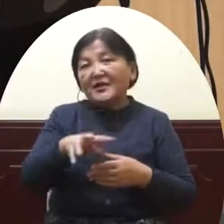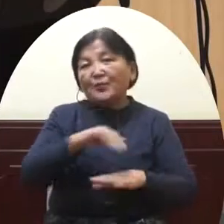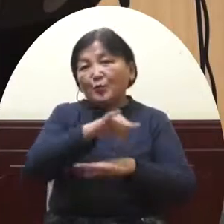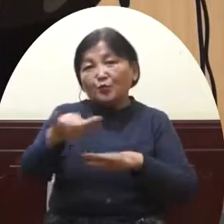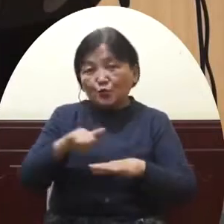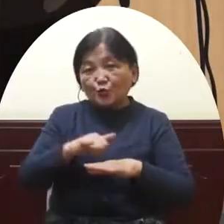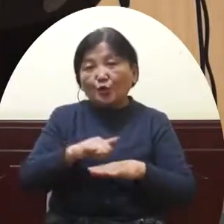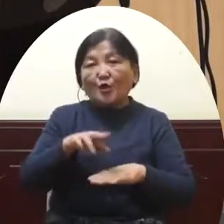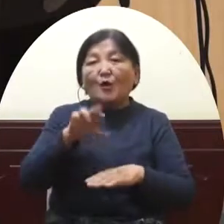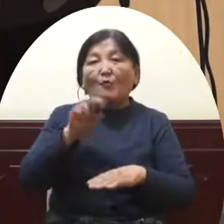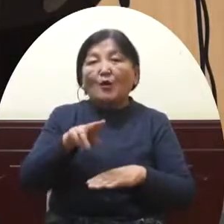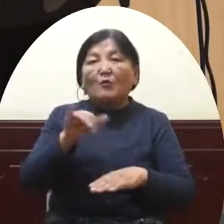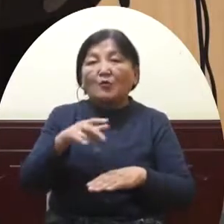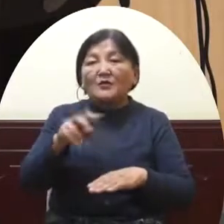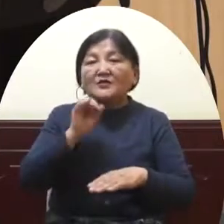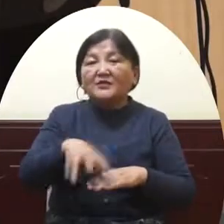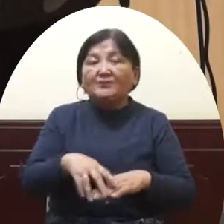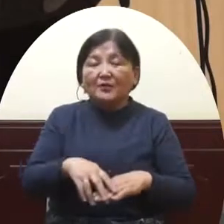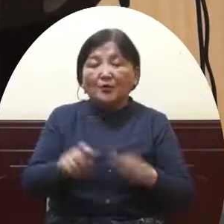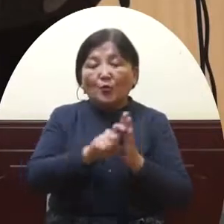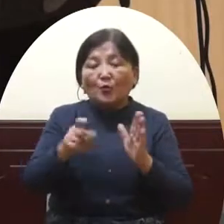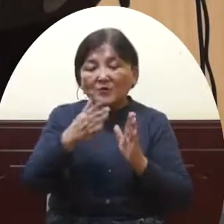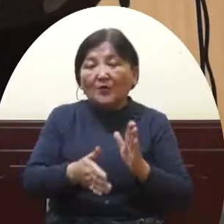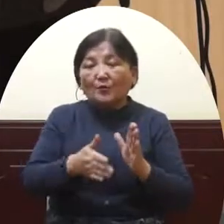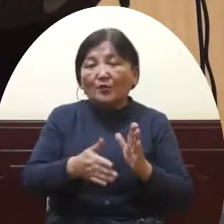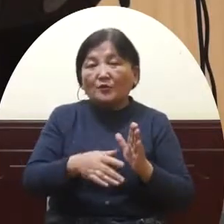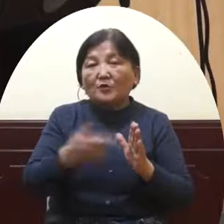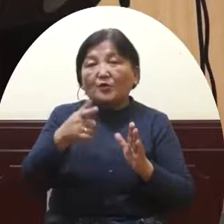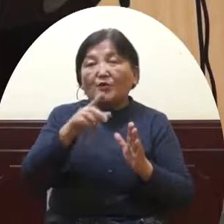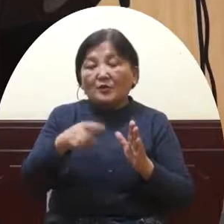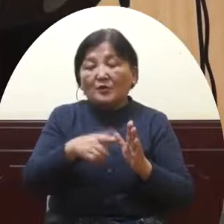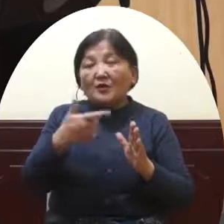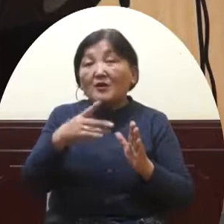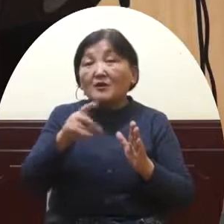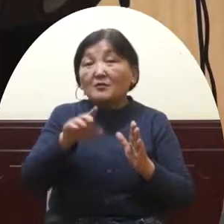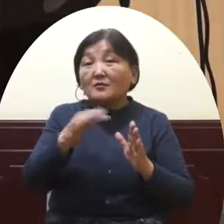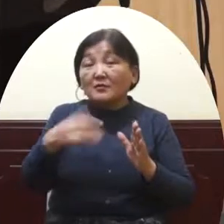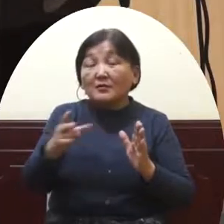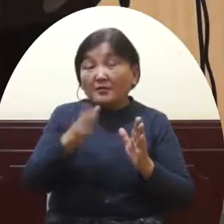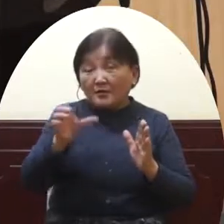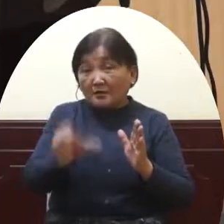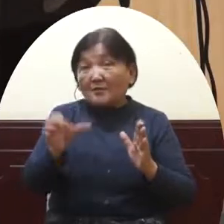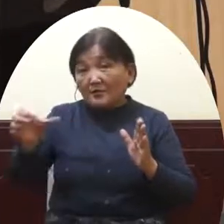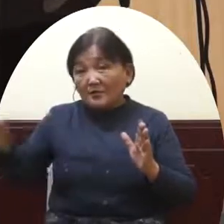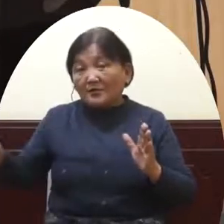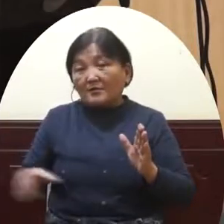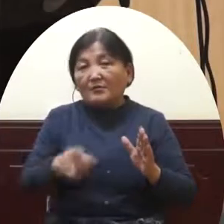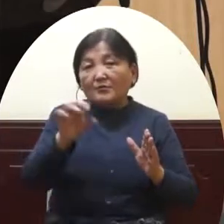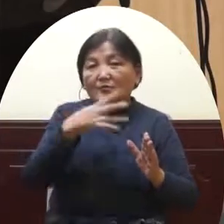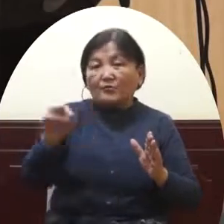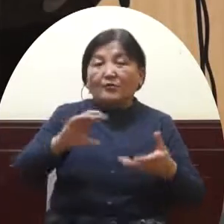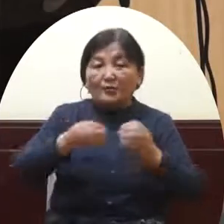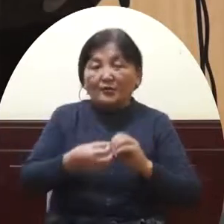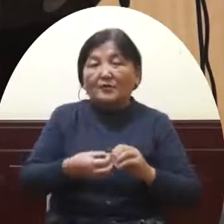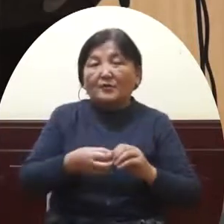популизм дэлгэрэл одоо богино хугацаанд гентийн эсвэл комеди артистууд гарч ирээл улс төрийн нам байгууллал хөдөлгөөн байгууллал